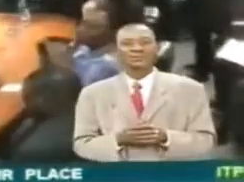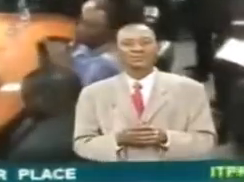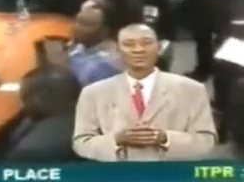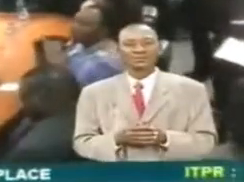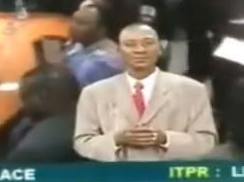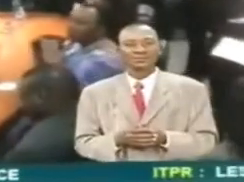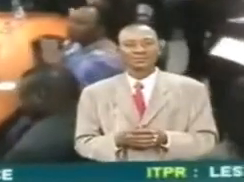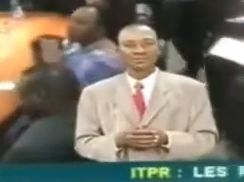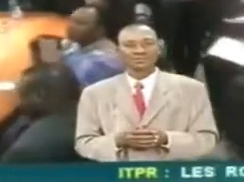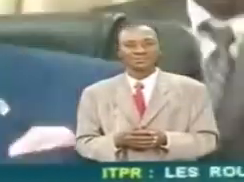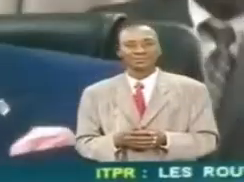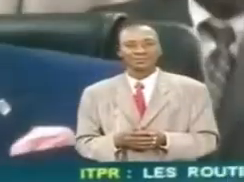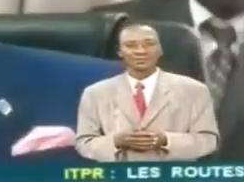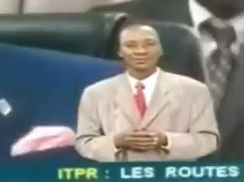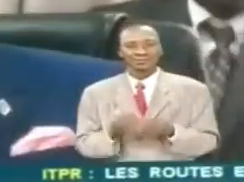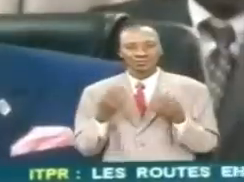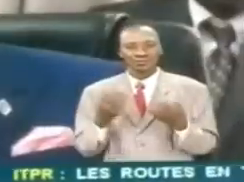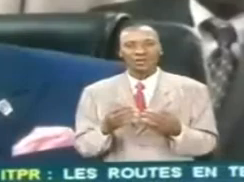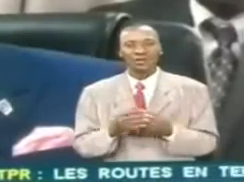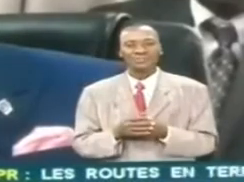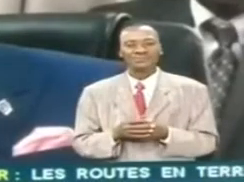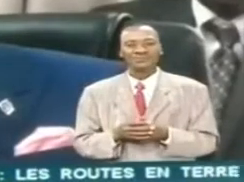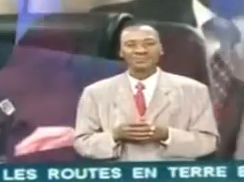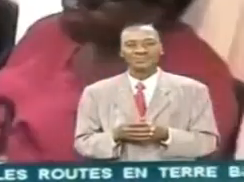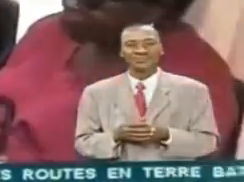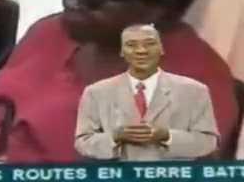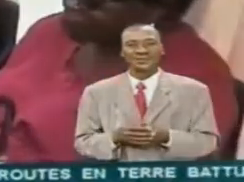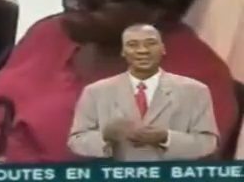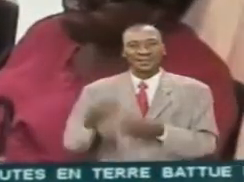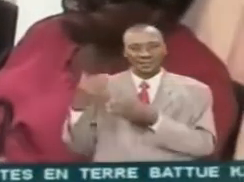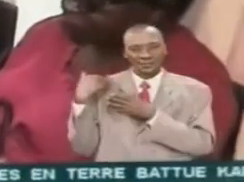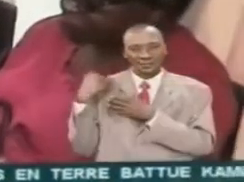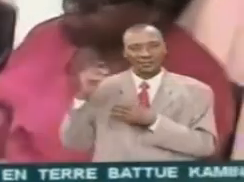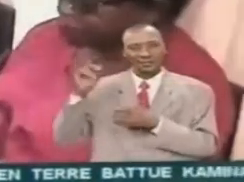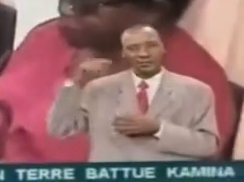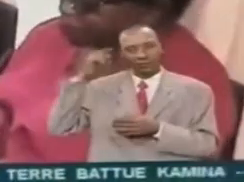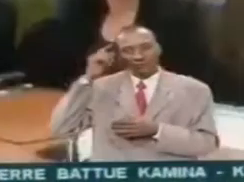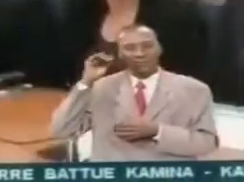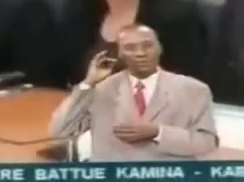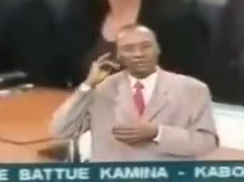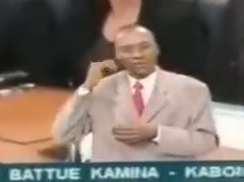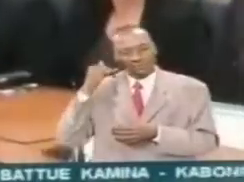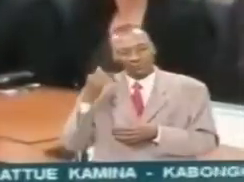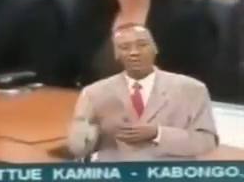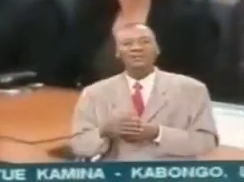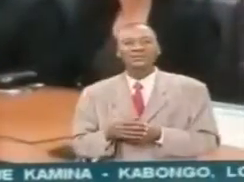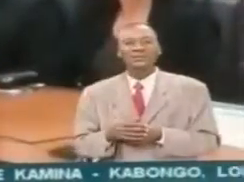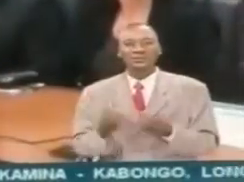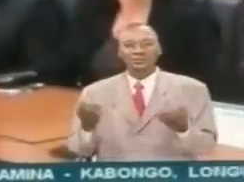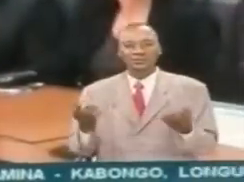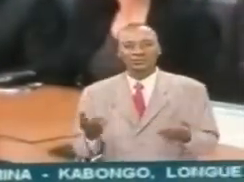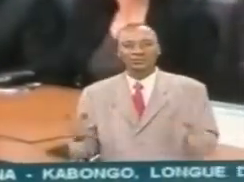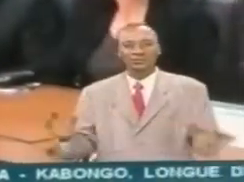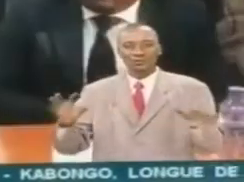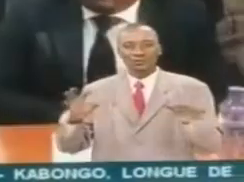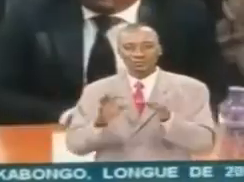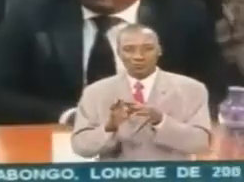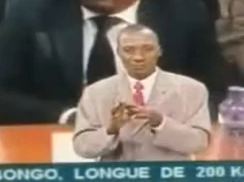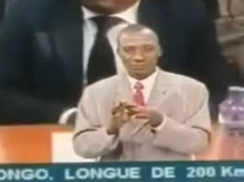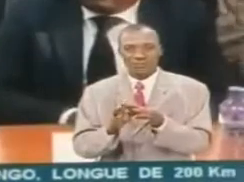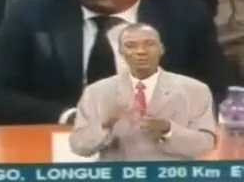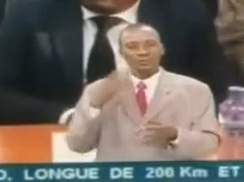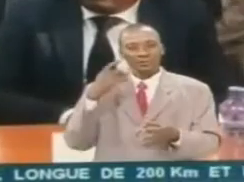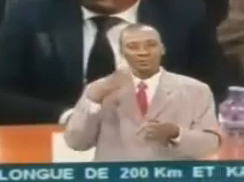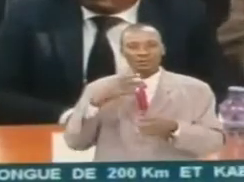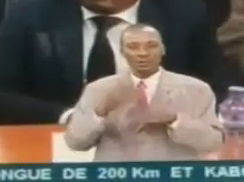Cette aide alimentaire du gouvernement japonais va permettre au programme alimentaire mondial PAM de renforcer sa stratégie de mise en